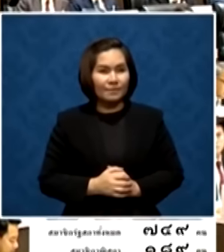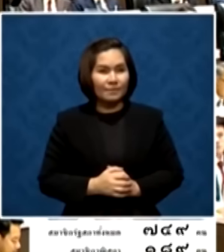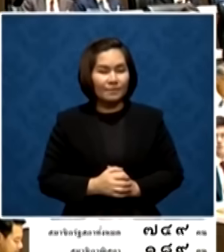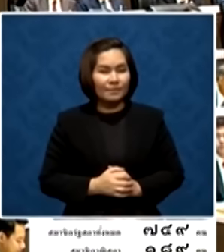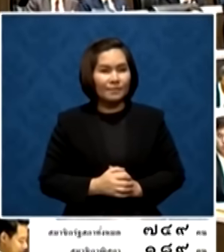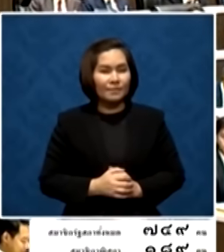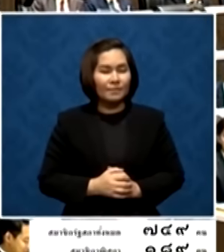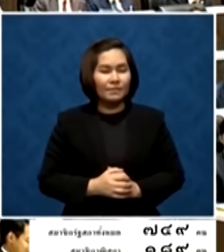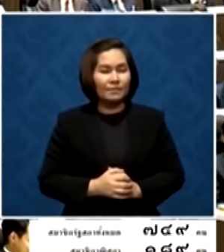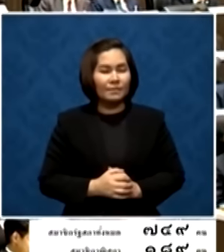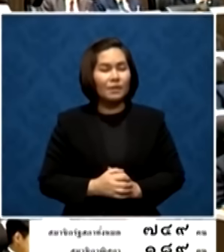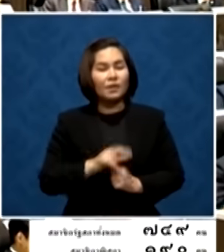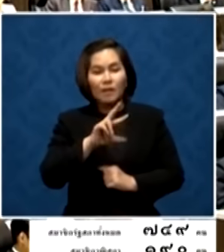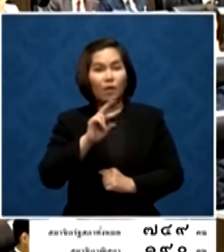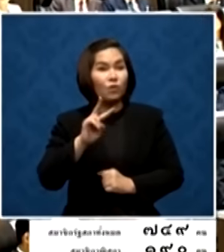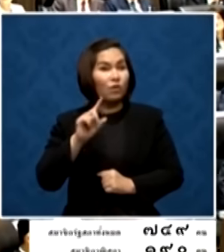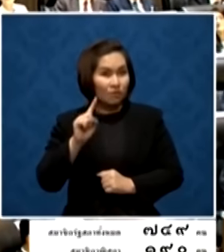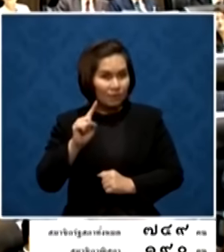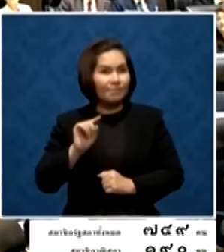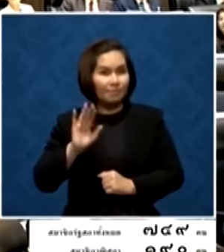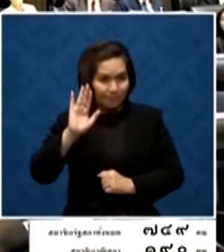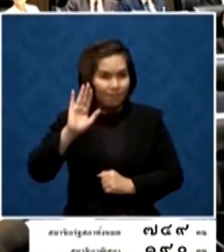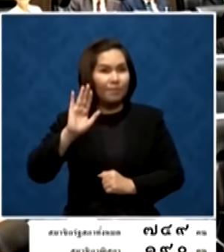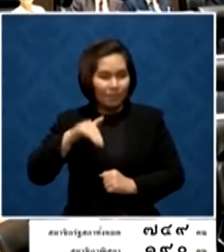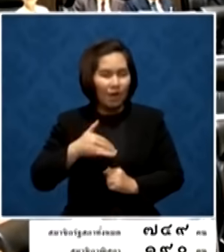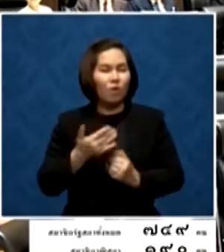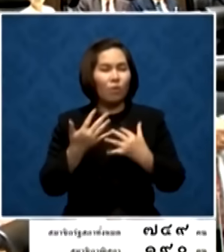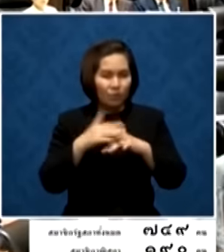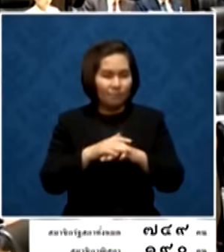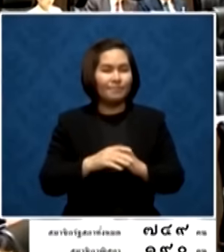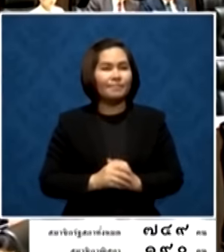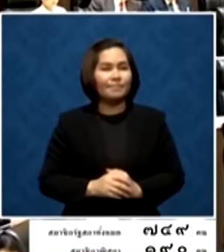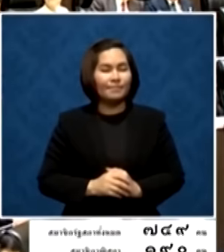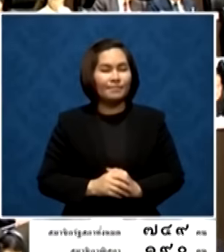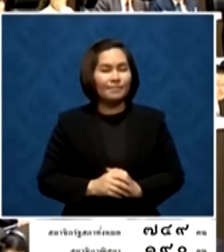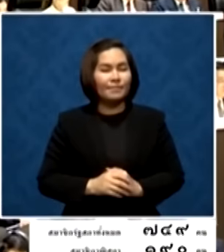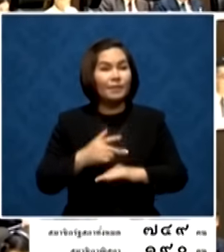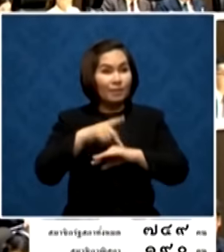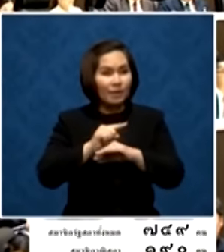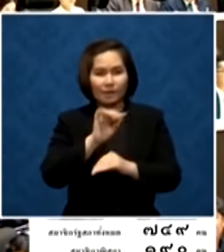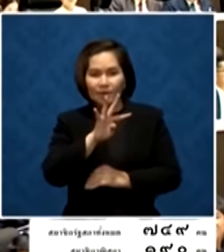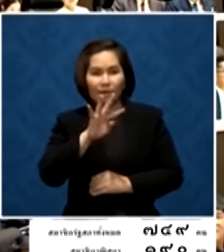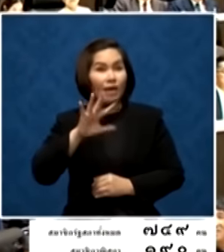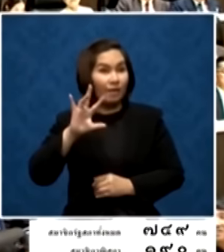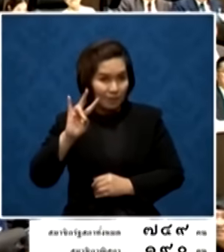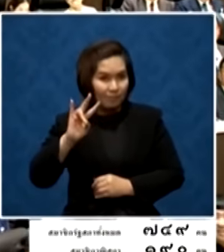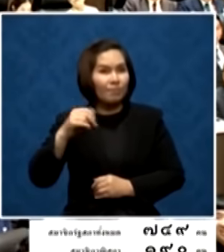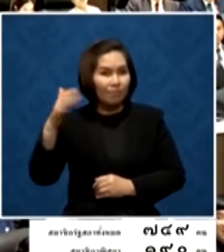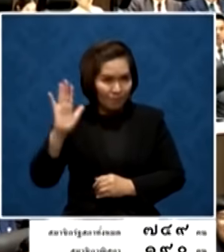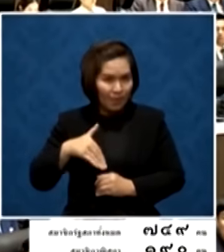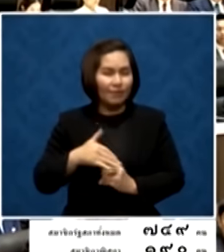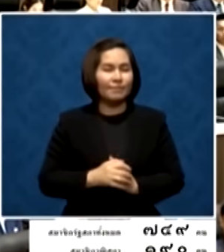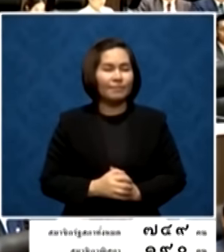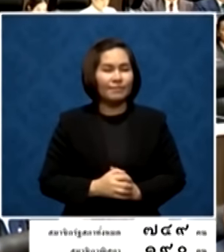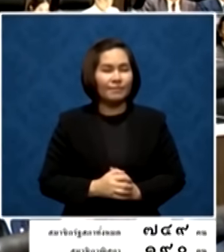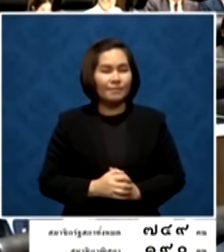รู้ร่วมคิดน่ะในการทำให้มาตรา41เหนือกว่ารัฐธรรมนูญน่ะจะต้องมีความผิด และจะต้องรับผิดชอบ และจะต้องรับผิดชอบต่อการกระท